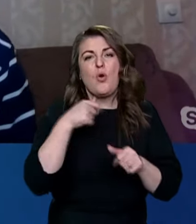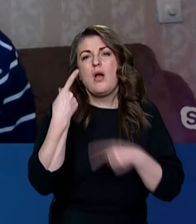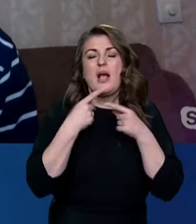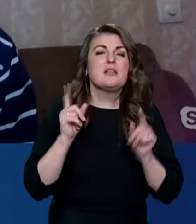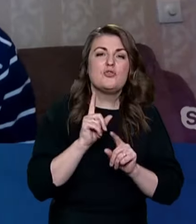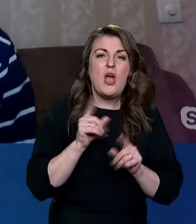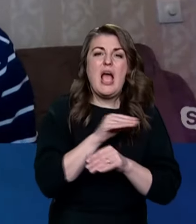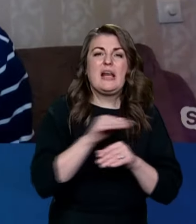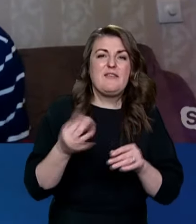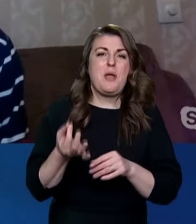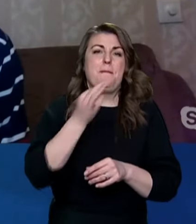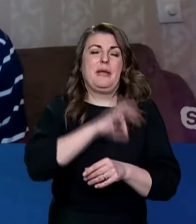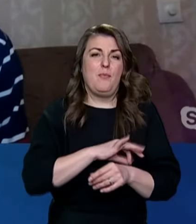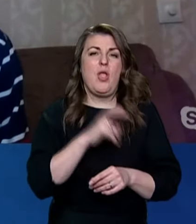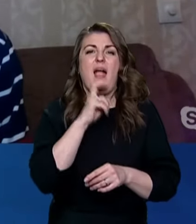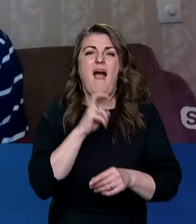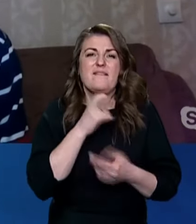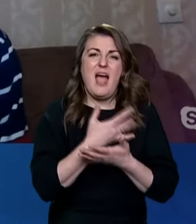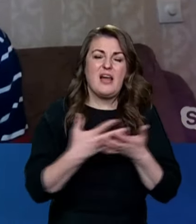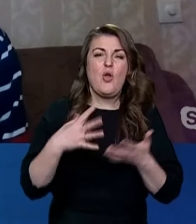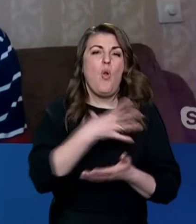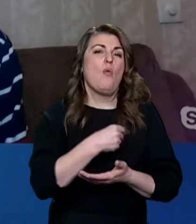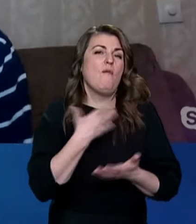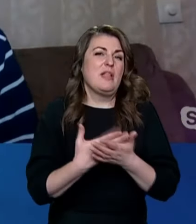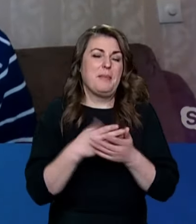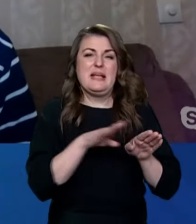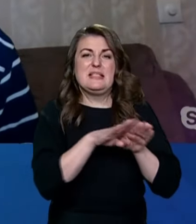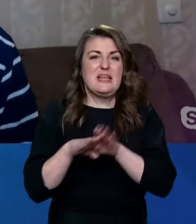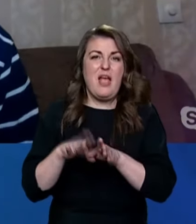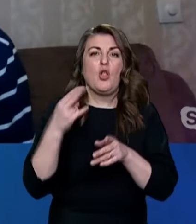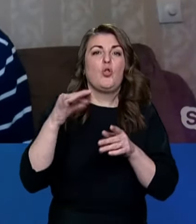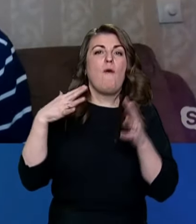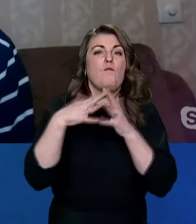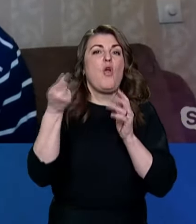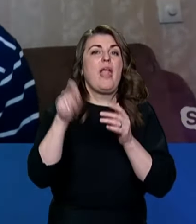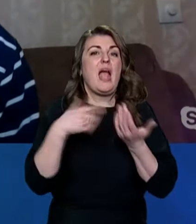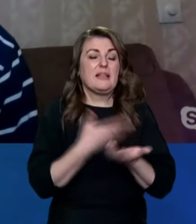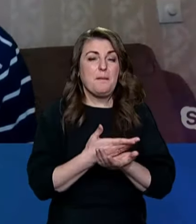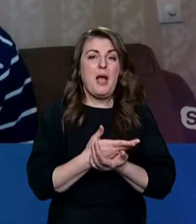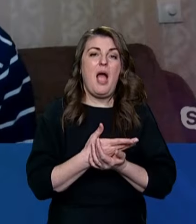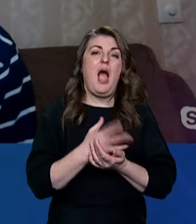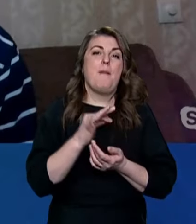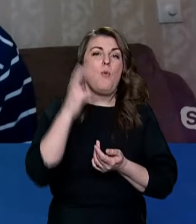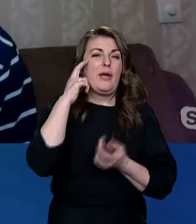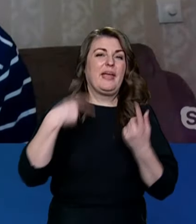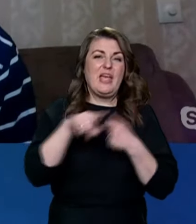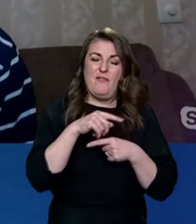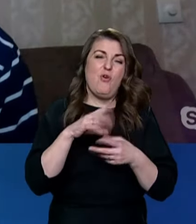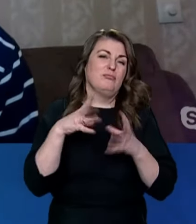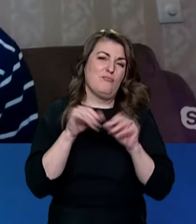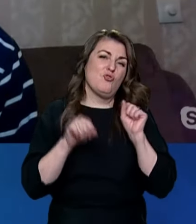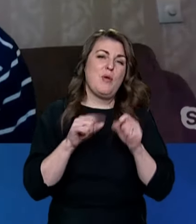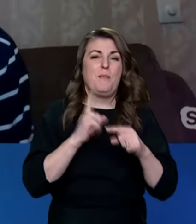казали, що рівень прибутку кав'ярень у Львові, наприклад, зрівнявся з довоєнним. Ну, по Києву цілком можливо,